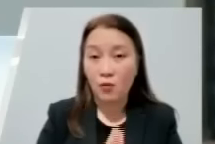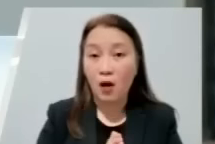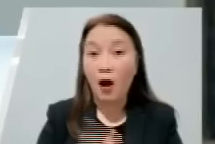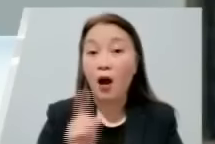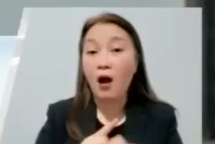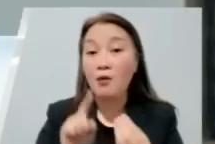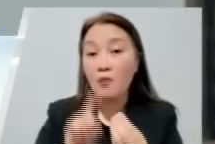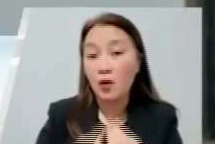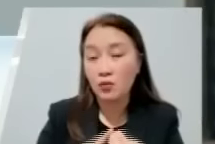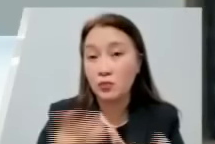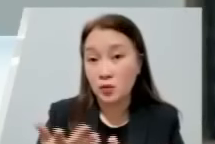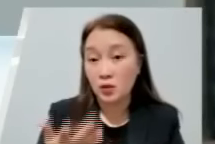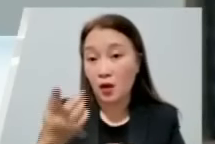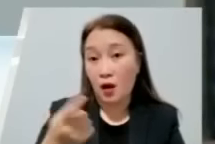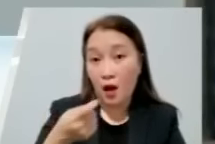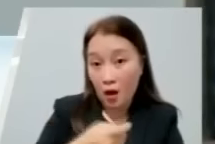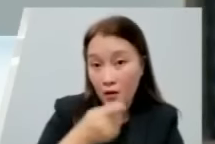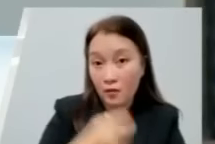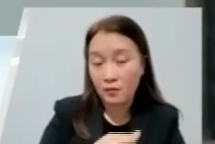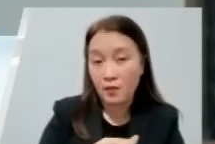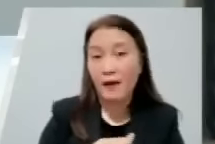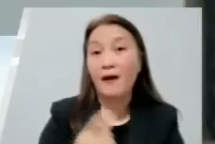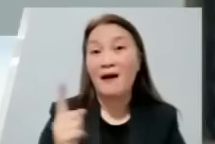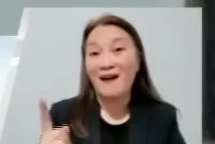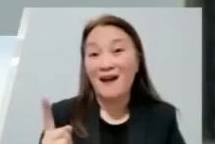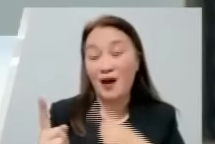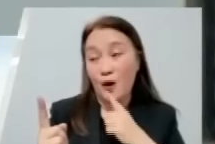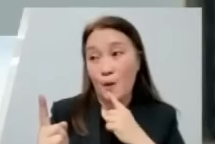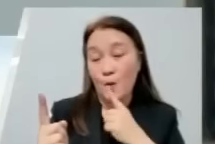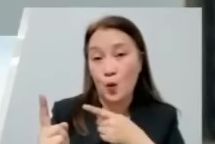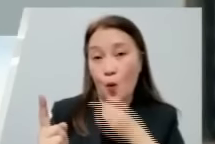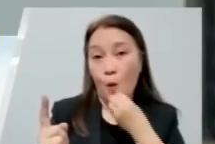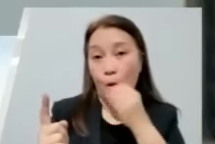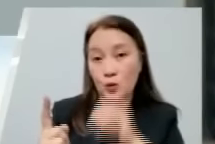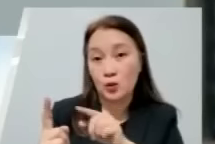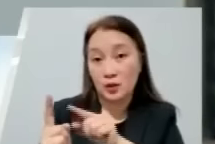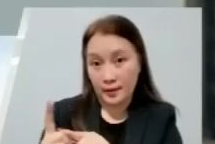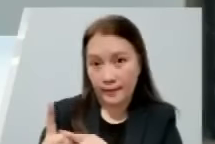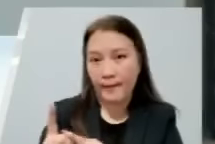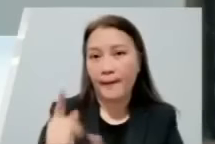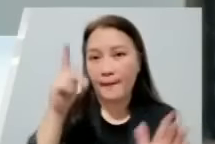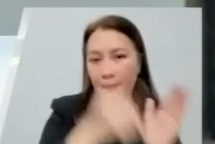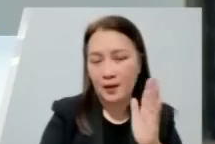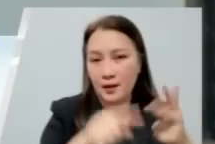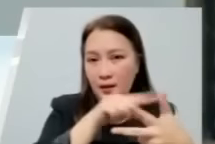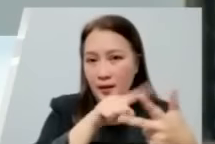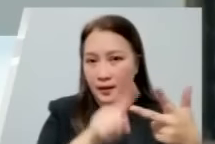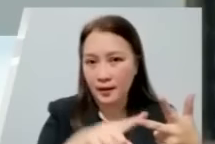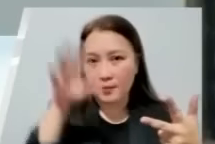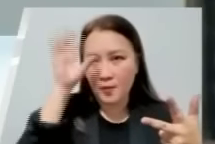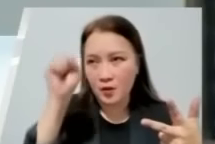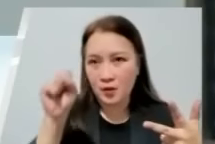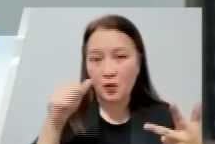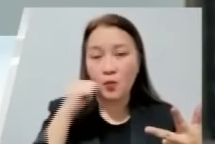nag-threat siya na may nakausap na siyang tao na papatay kay Presidente, sa First Lady at sa